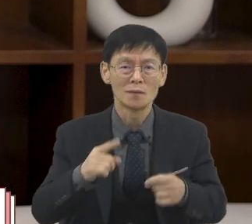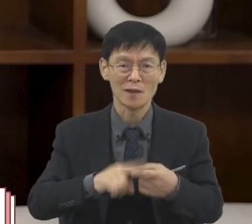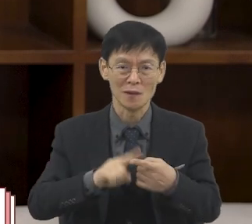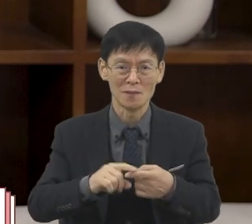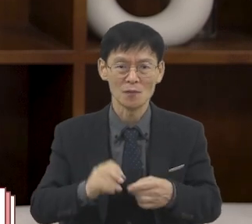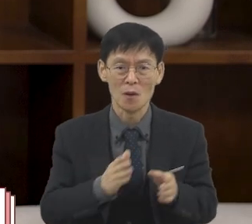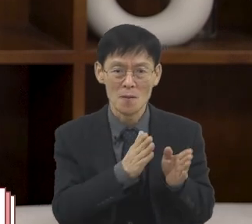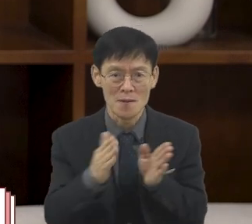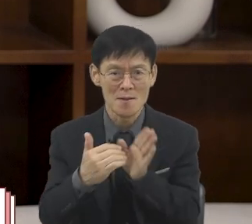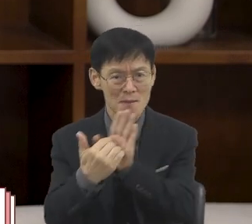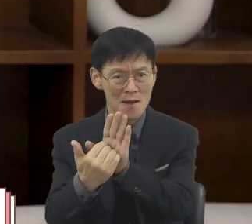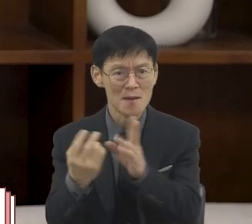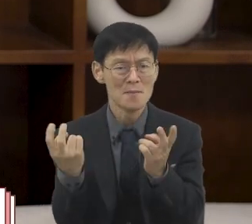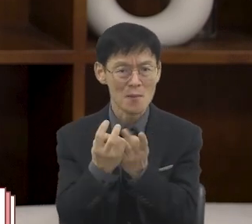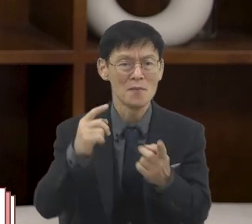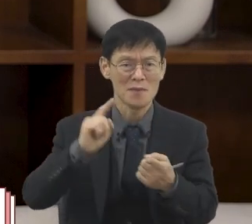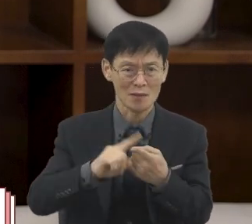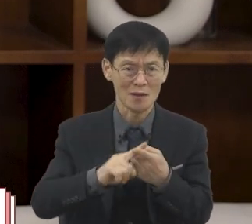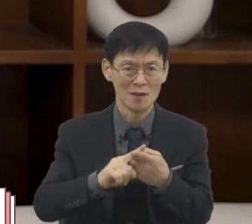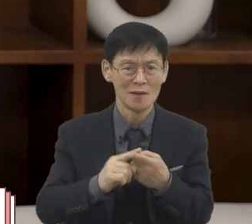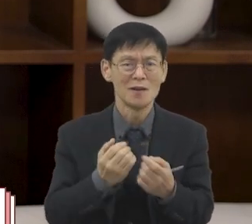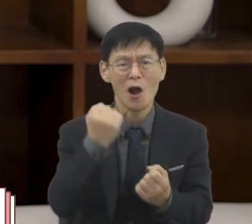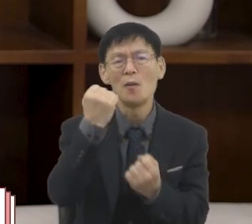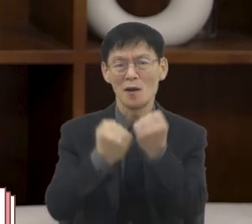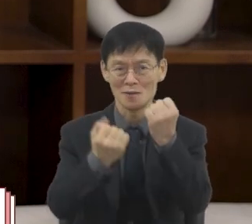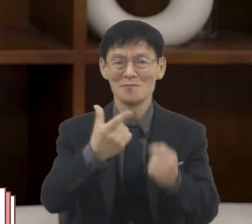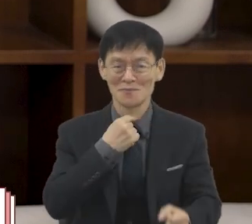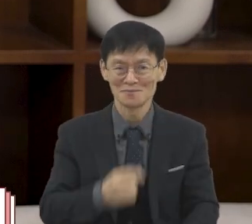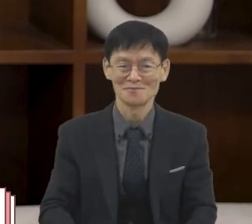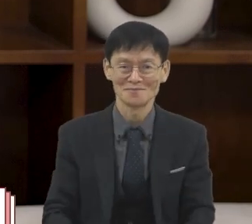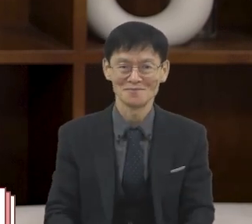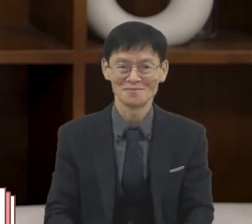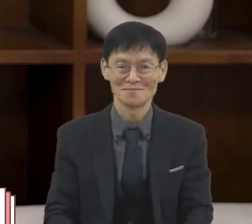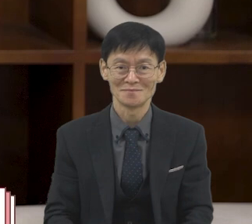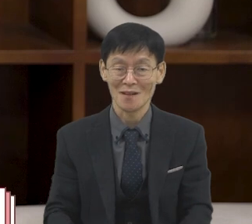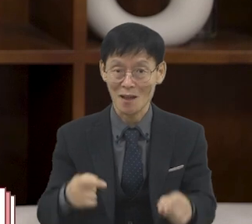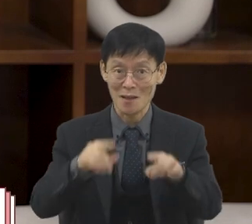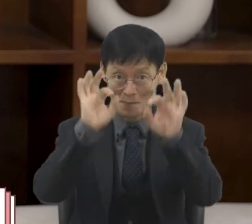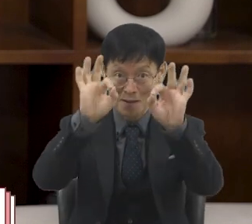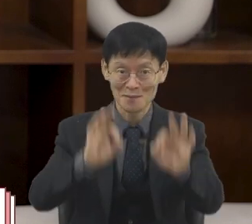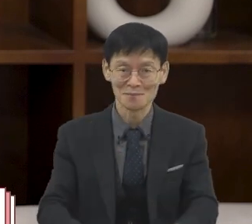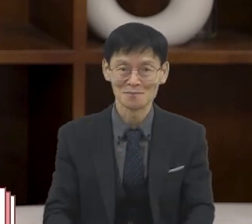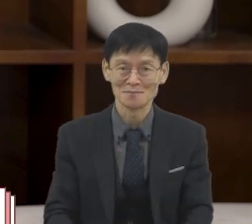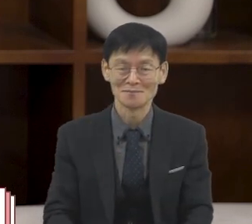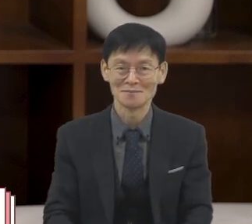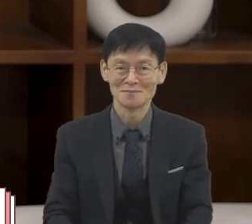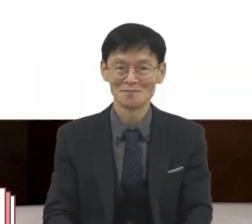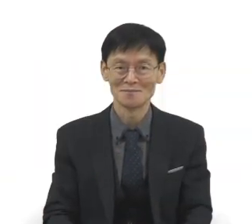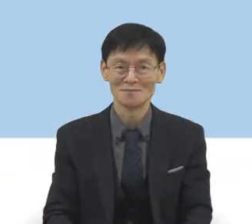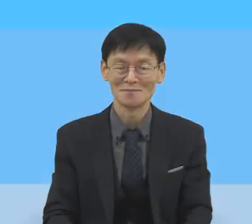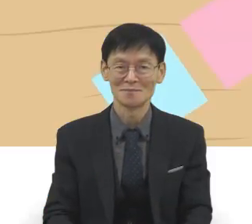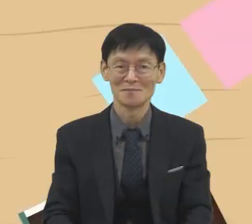하는지, 어떻게 하면 예방할 수 있는지 여러분들께 알려드리려고 해요. 함께 알아볼까요?